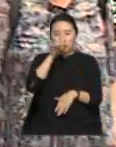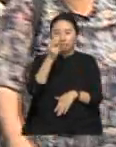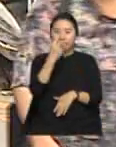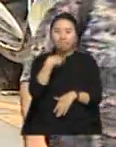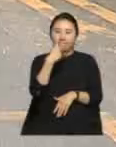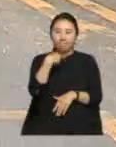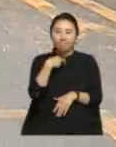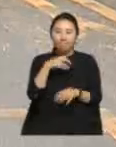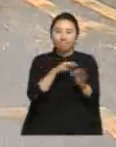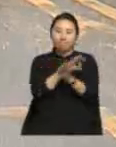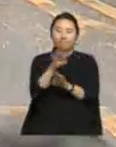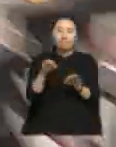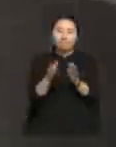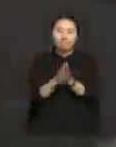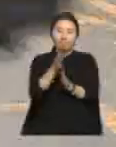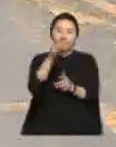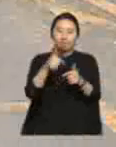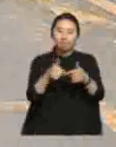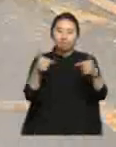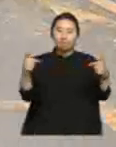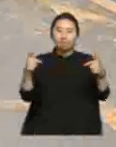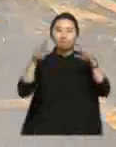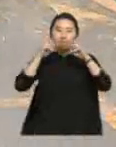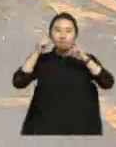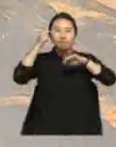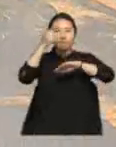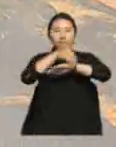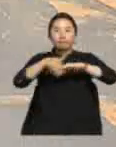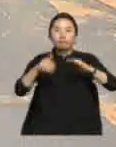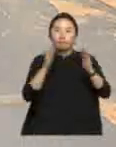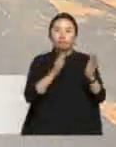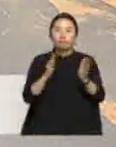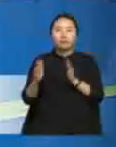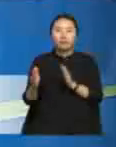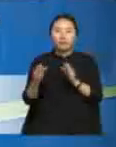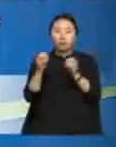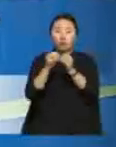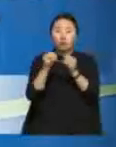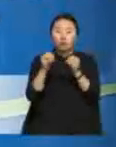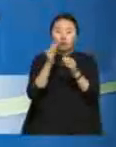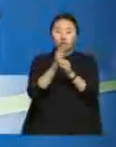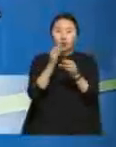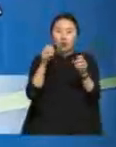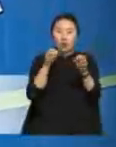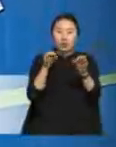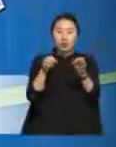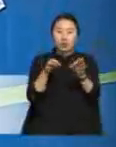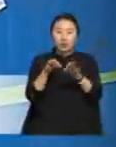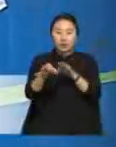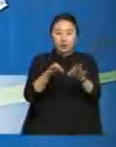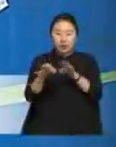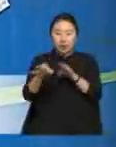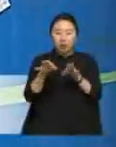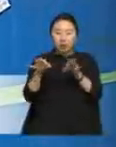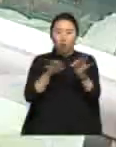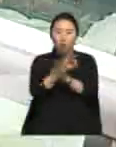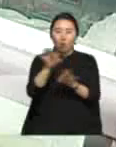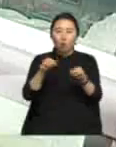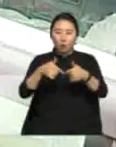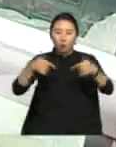활성화라 생각합니다. 중구가 종합발전 계획을 마련해 황학동 중앙시장을 중심으로 한 상권 활성화를